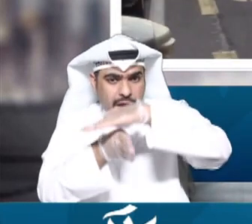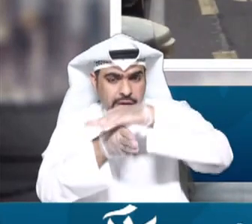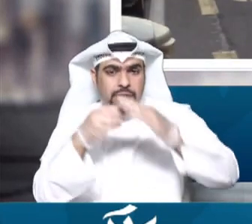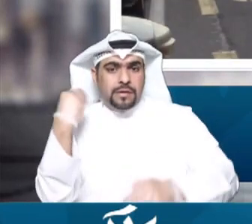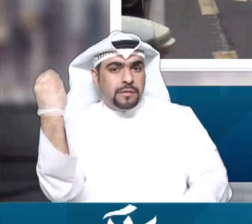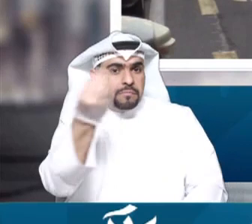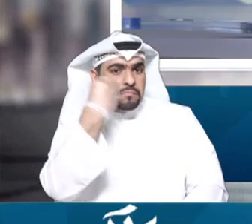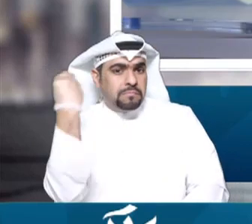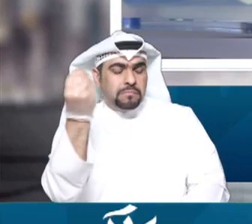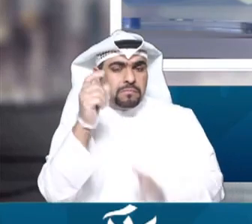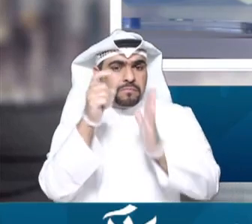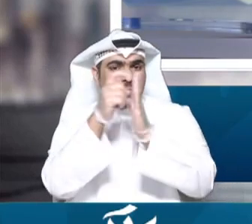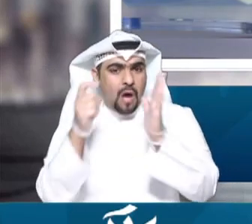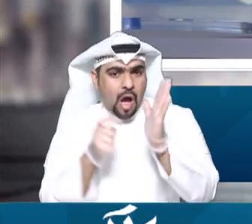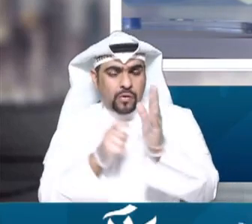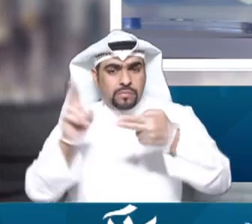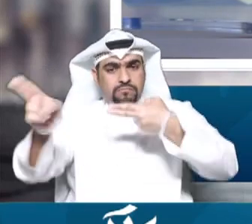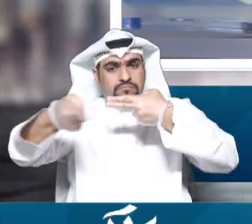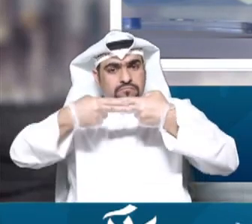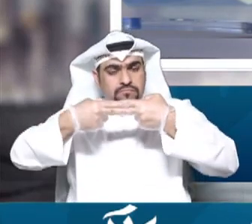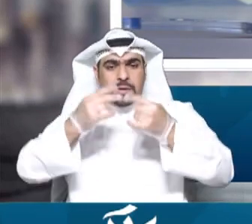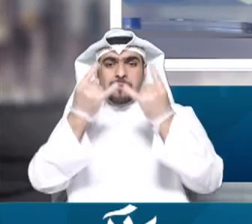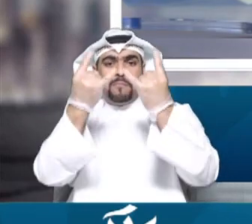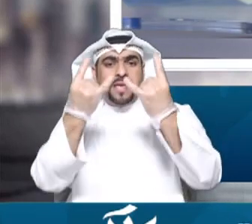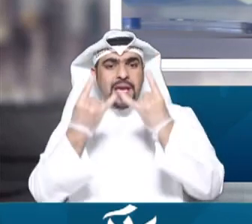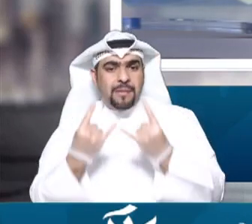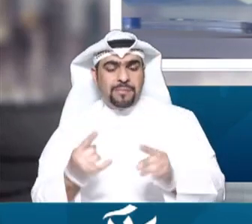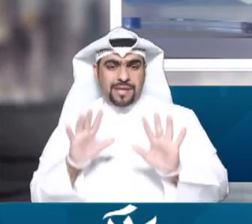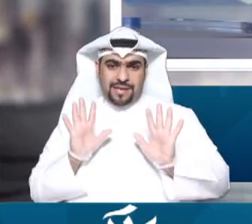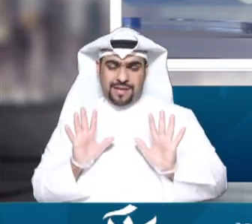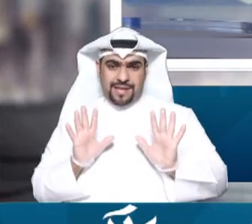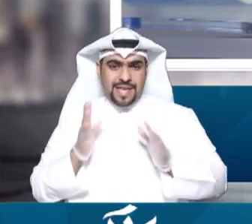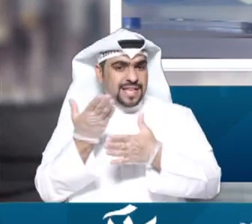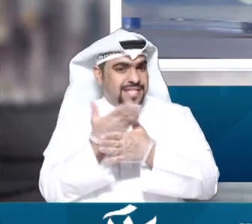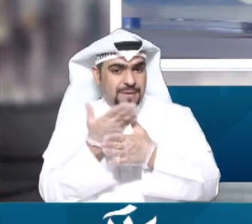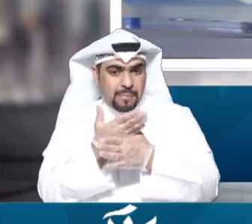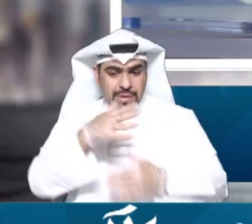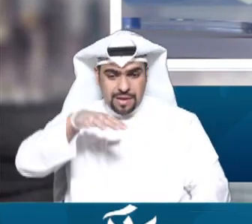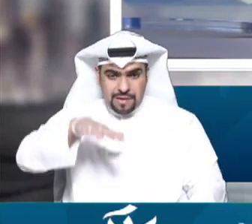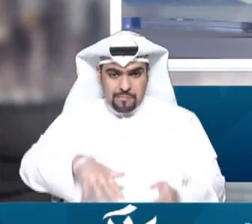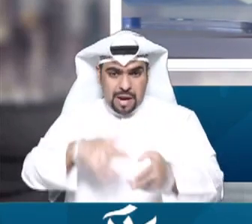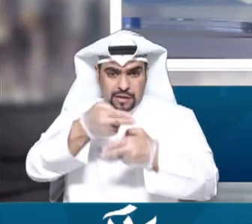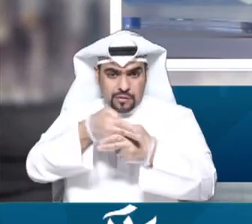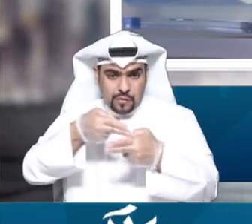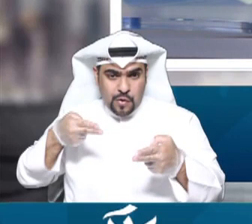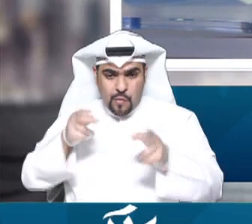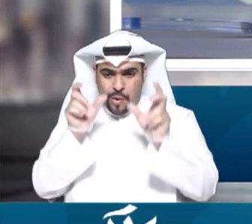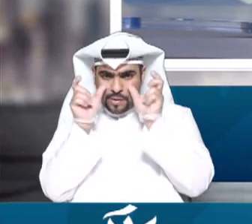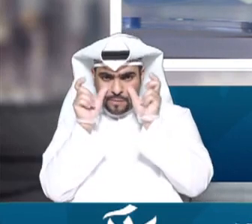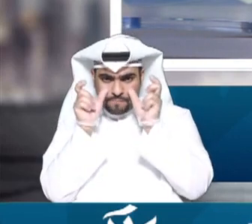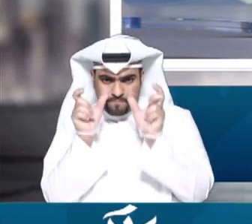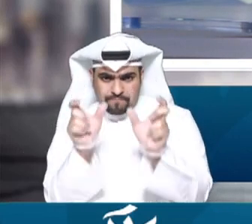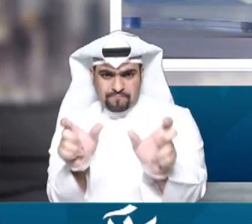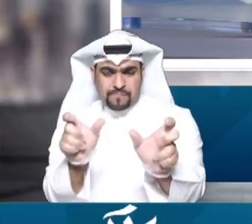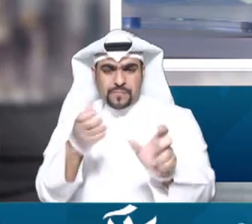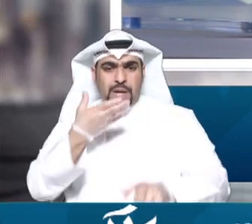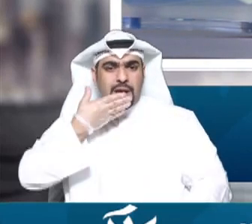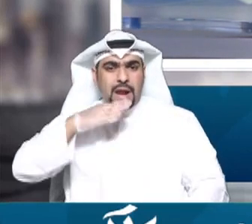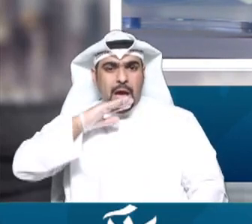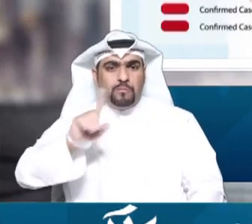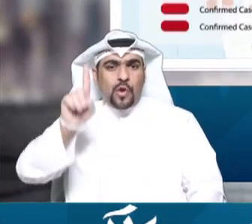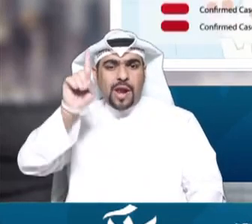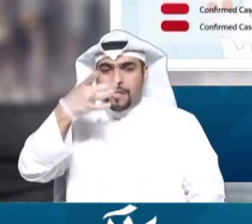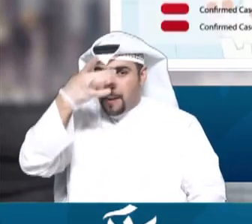بها دولة الكويت إجراءات سليمة، وهناك حقيقة تفهم وإدراك تام